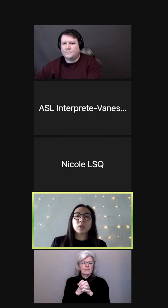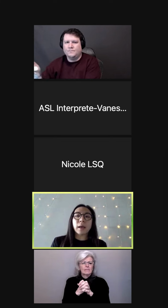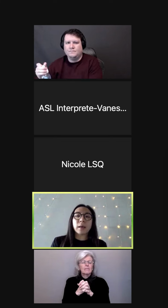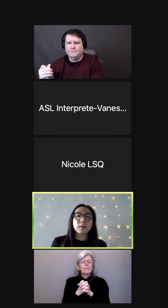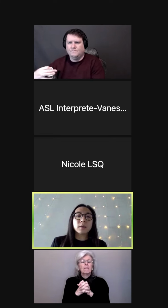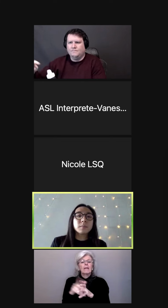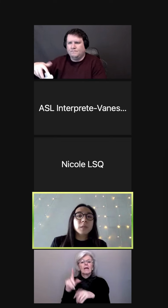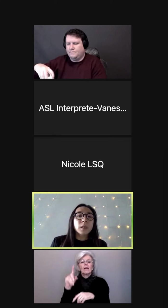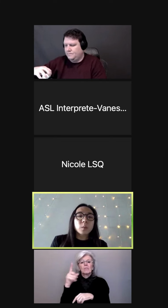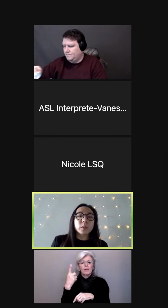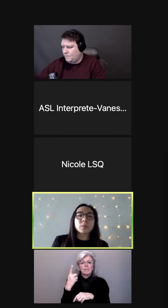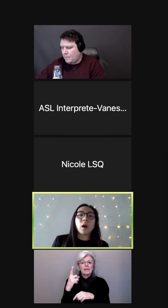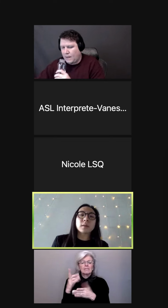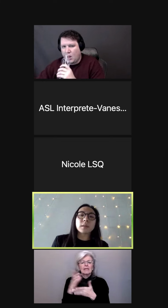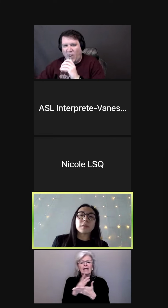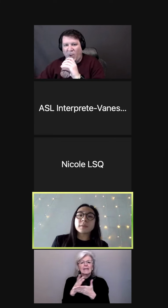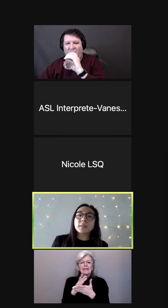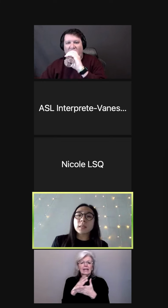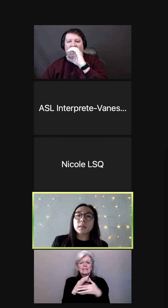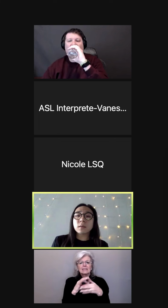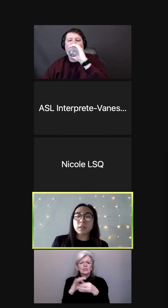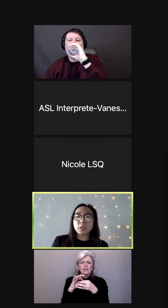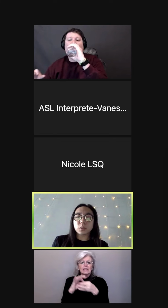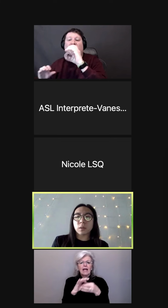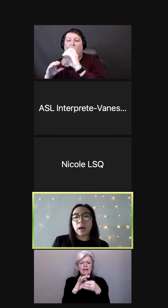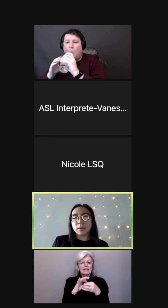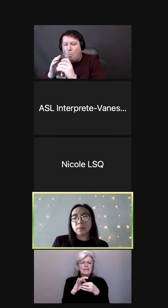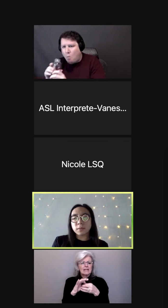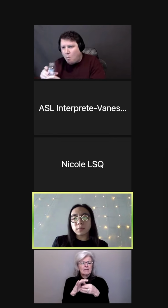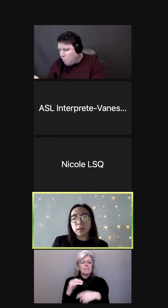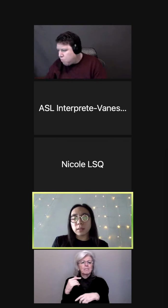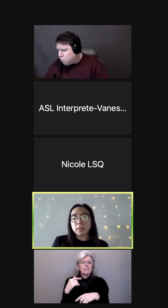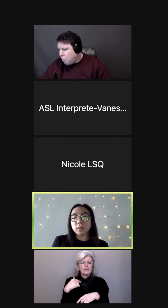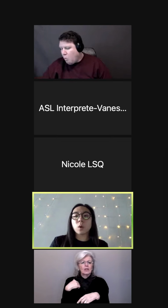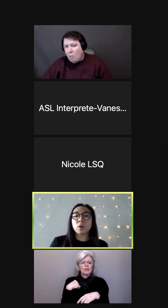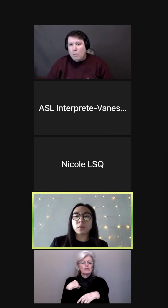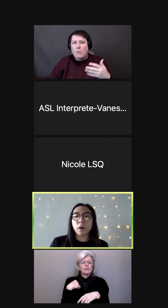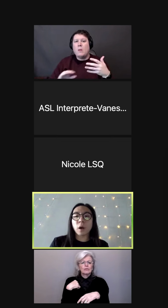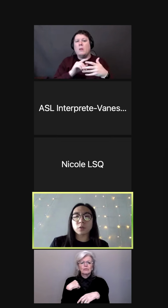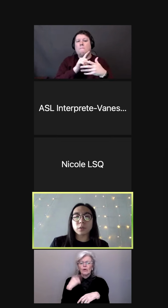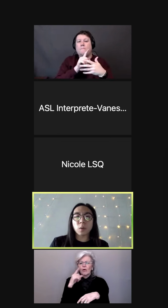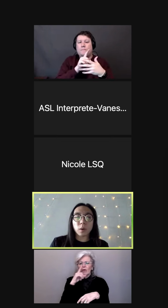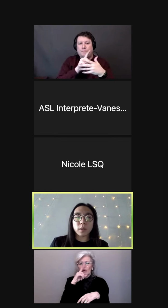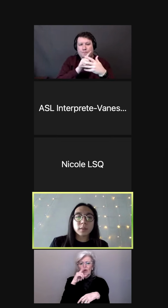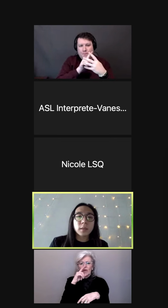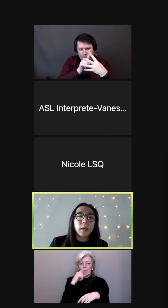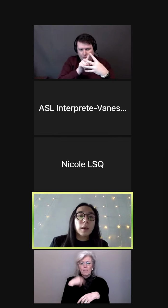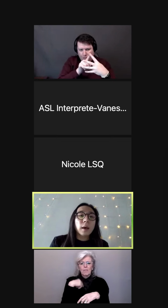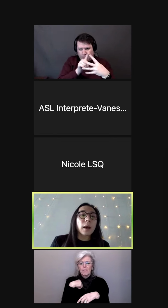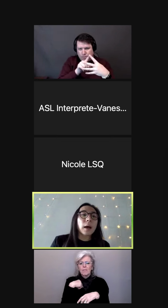Premièrement, l'intersectionnalité. Nous ne voulons pas...